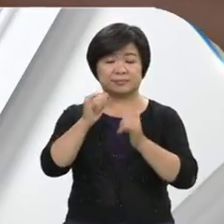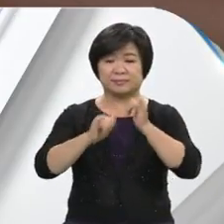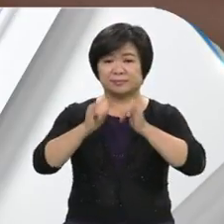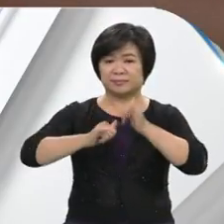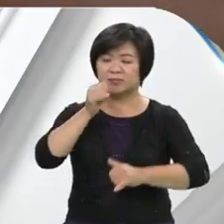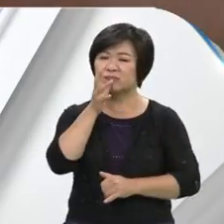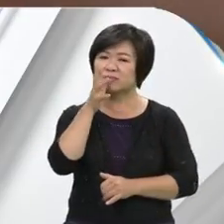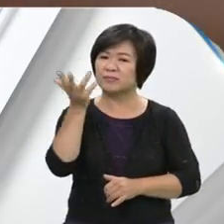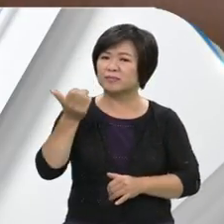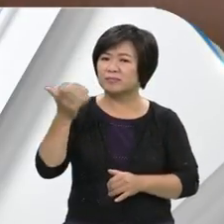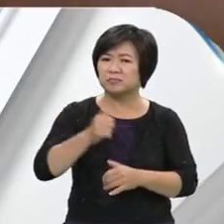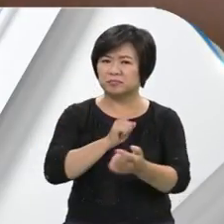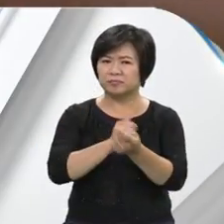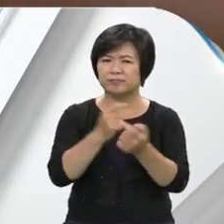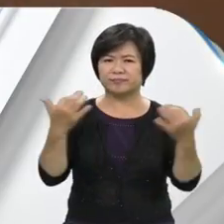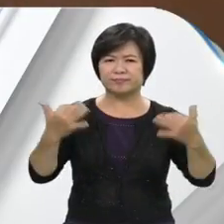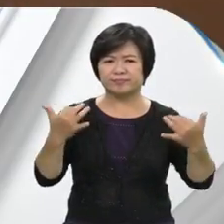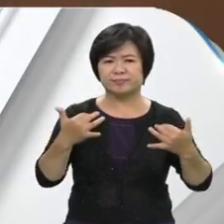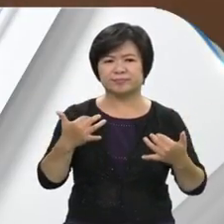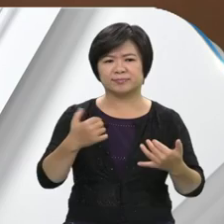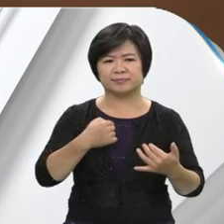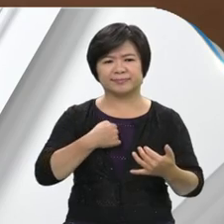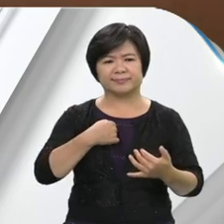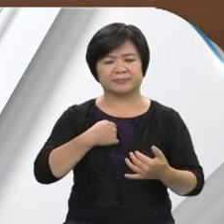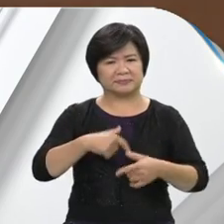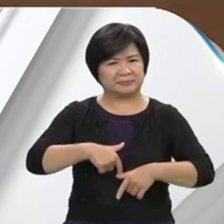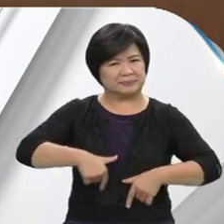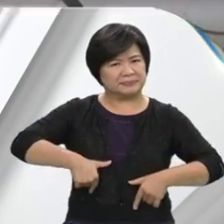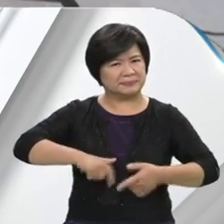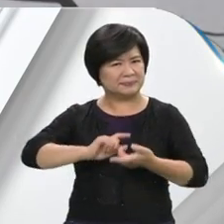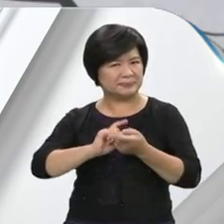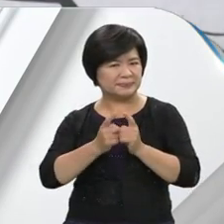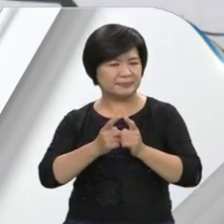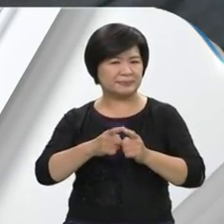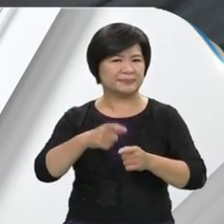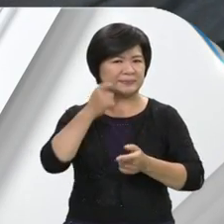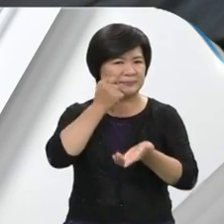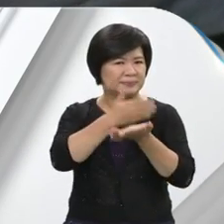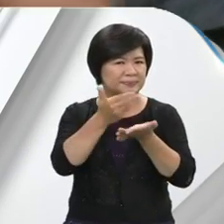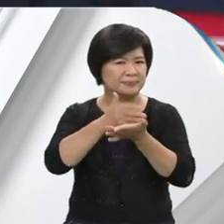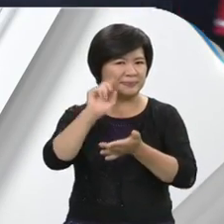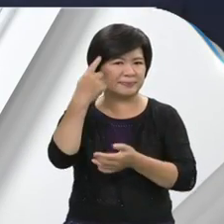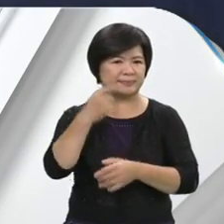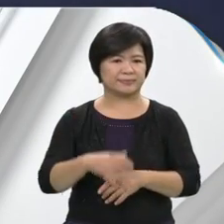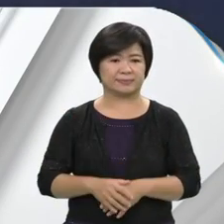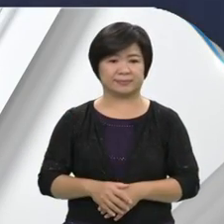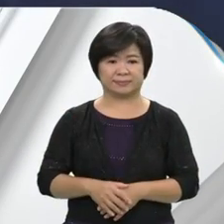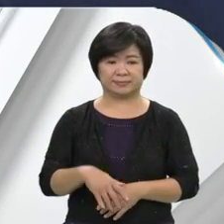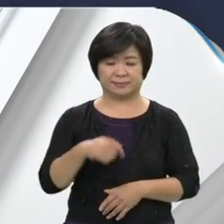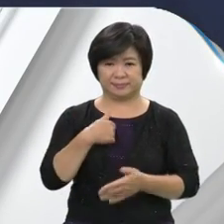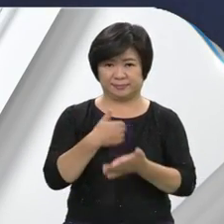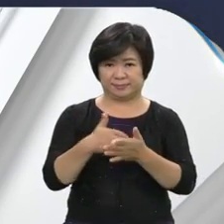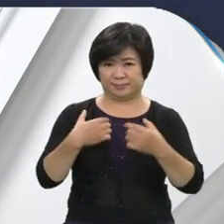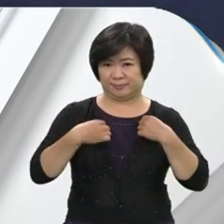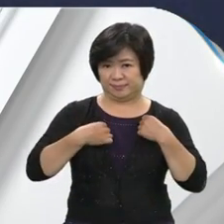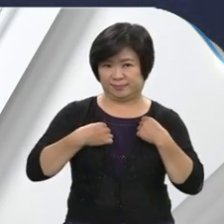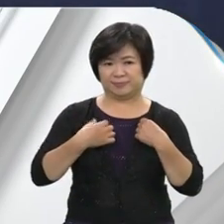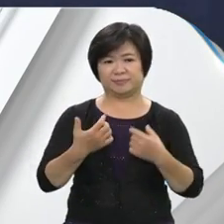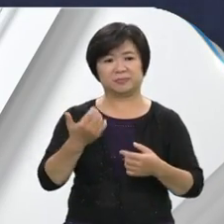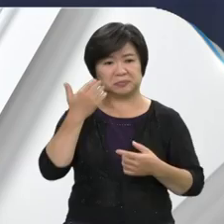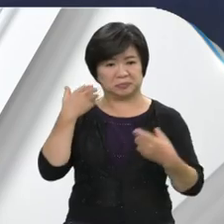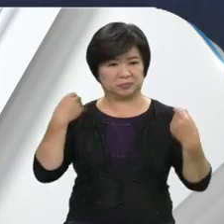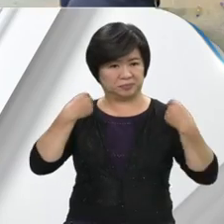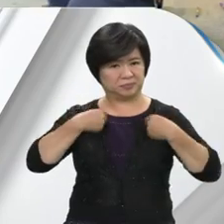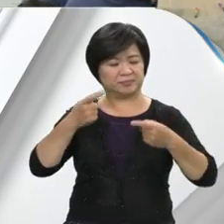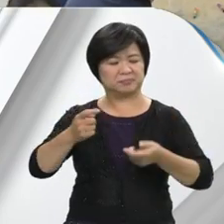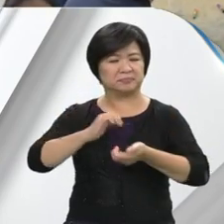讲出自己在面对问题之下，又能变勇敢，又能克服困难。 爱吧，爱丈夫，爱做人啊，丈夫